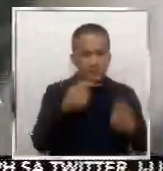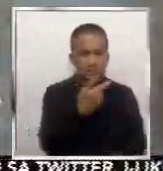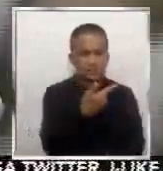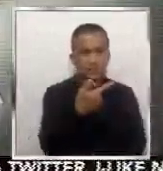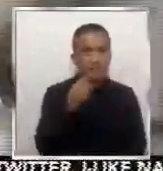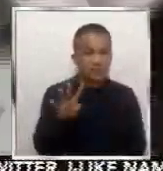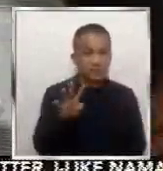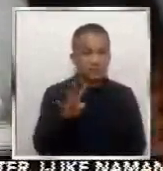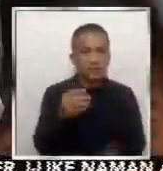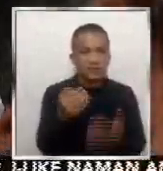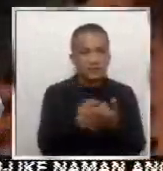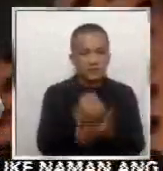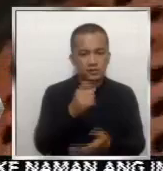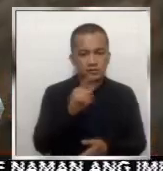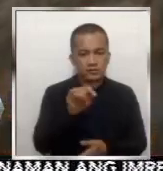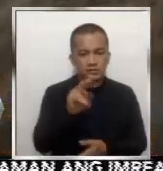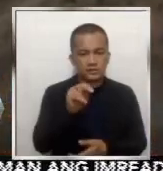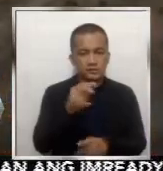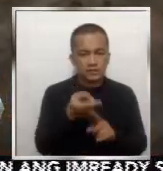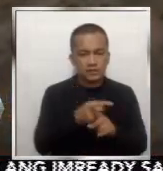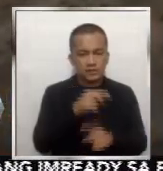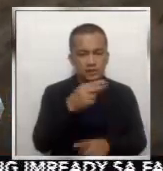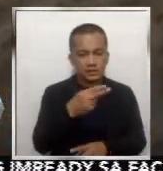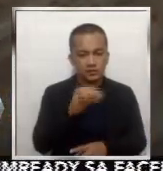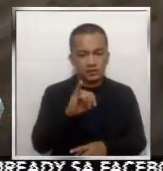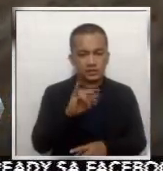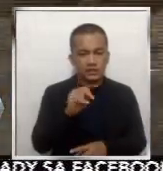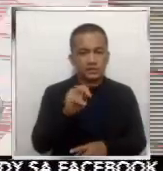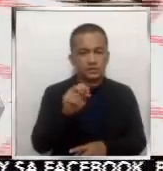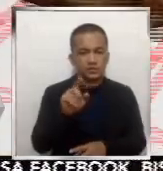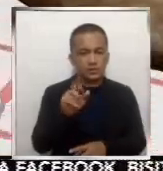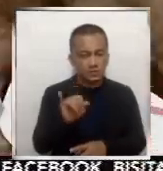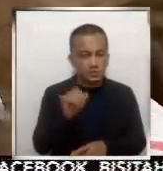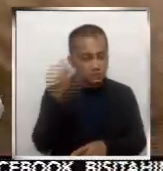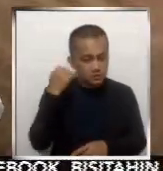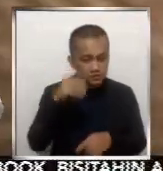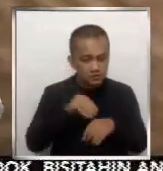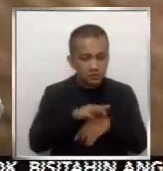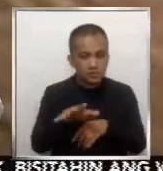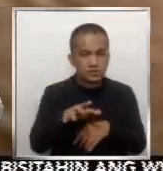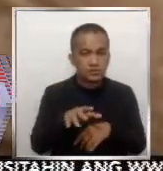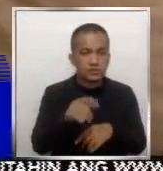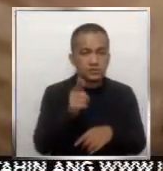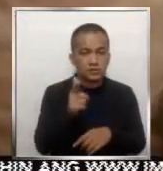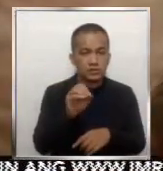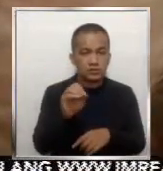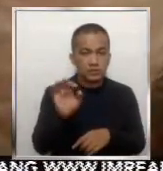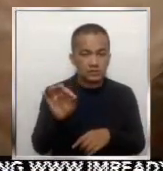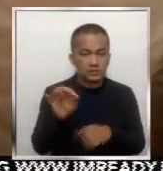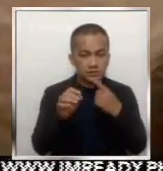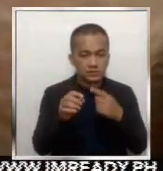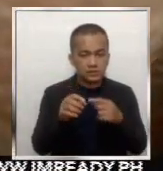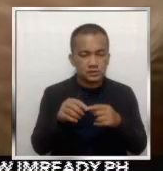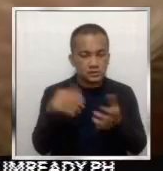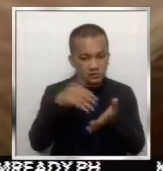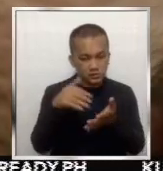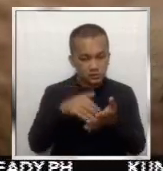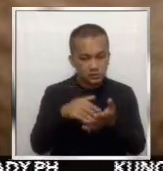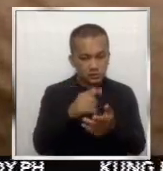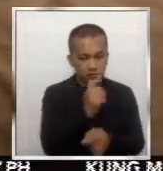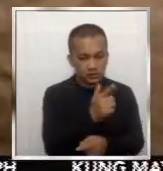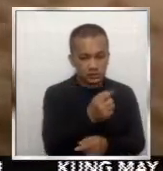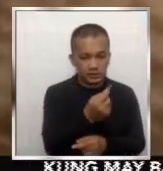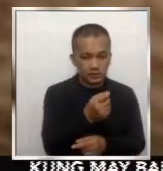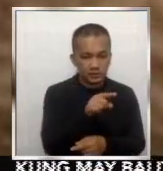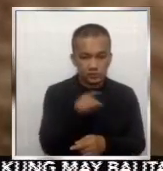sa H1N1 na nagdulot ng pandemya noong 2009. Lumabas sa pag-aaral na isinagawa mula 2011 hanggang 2018